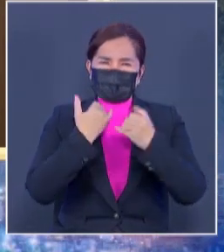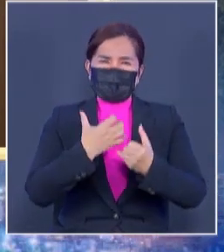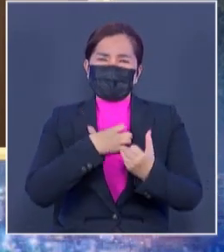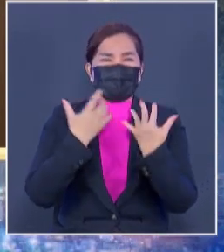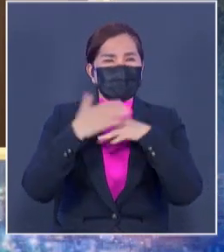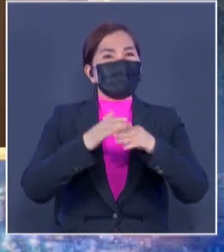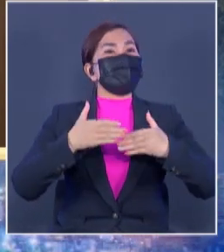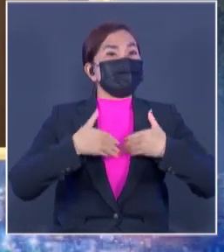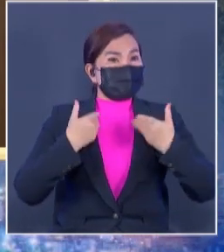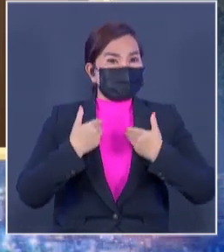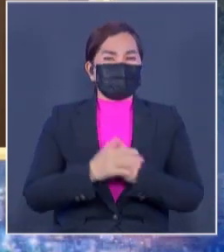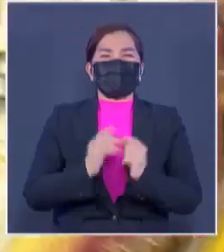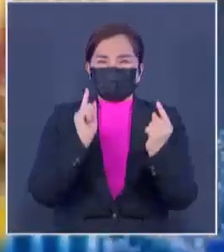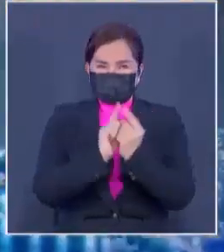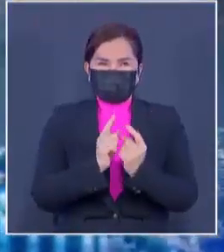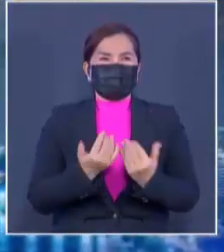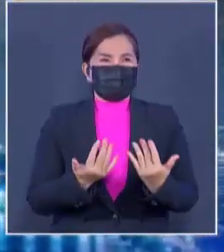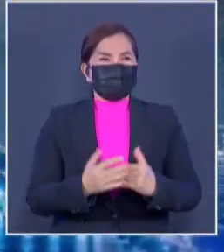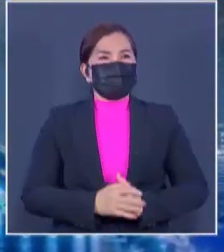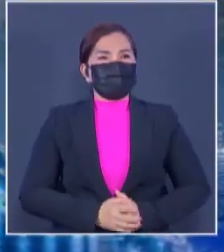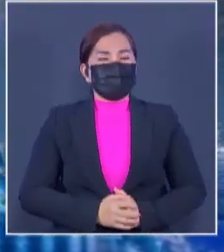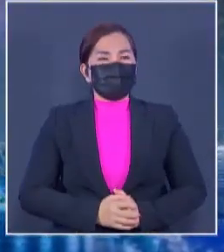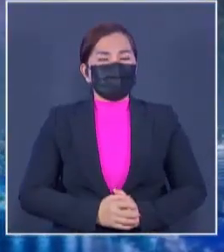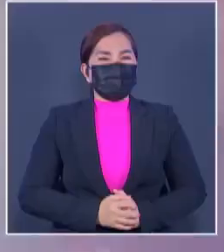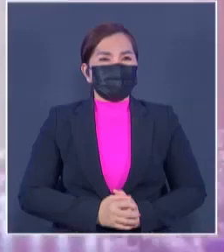มความสุขกับพวกเราแล้วเจอกันนะครับ